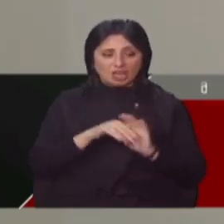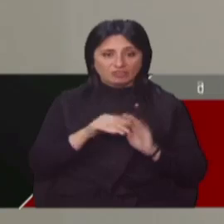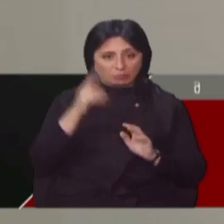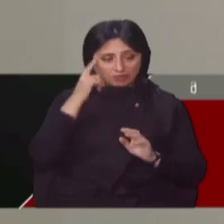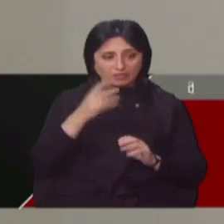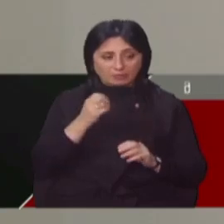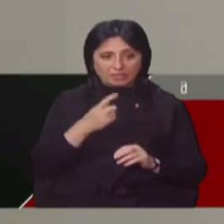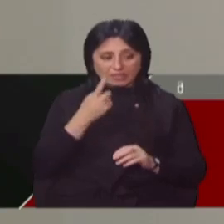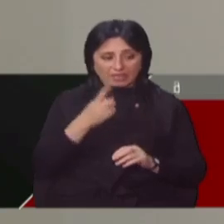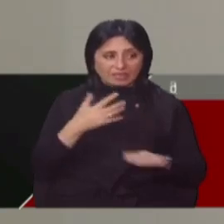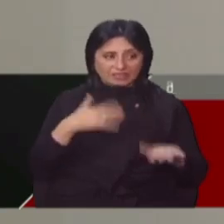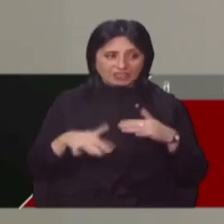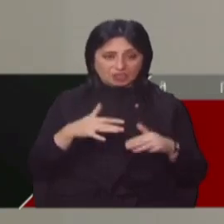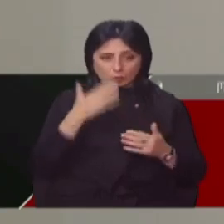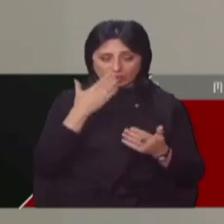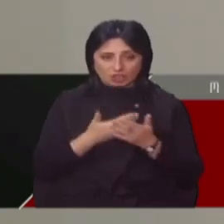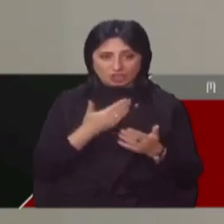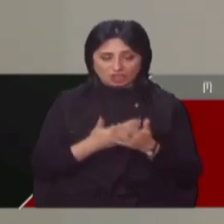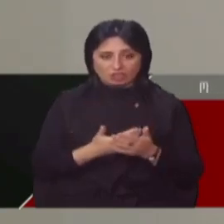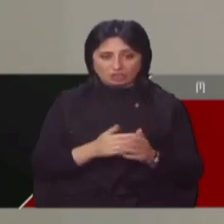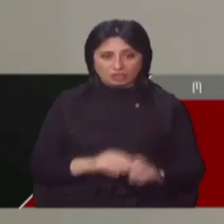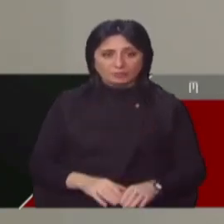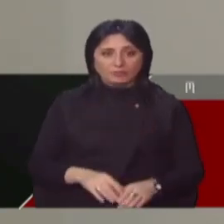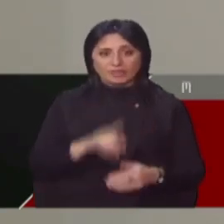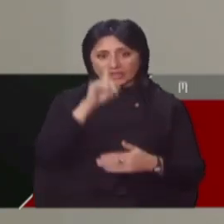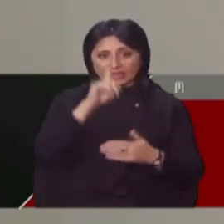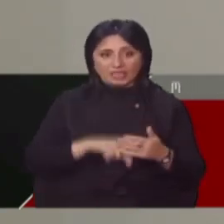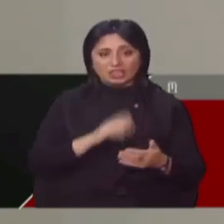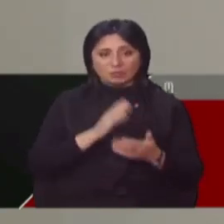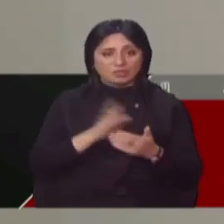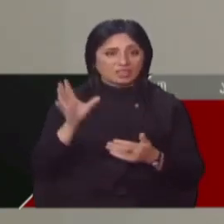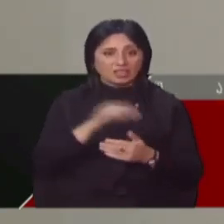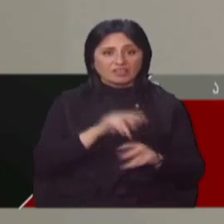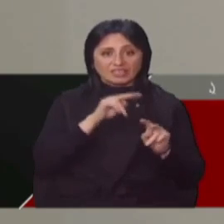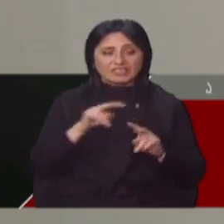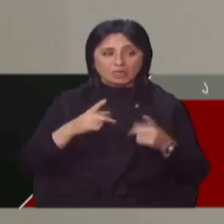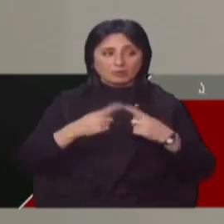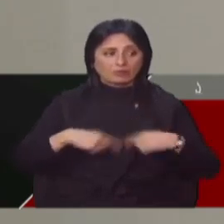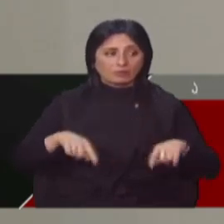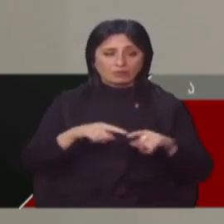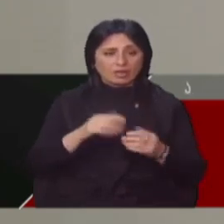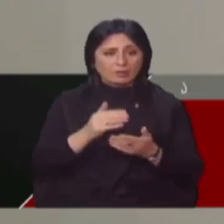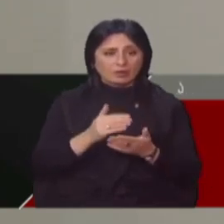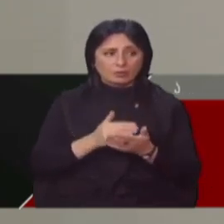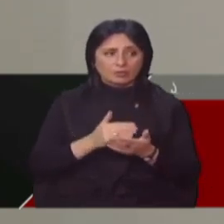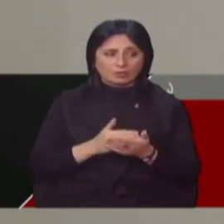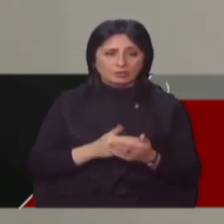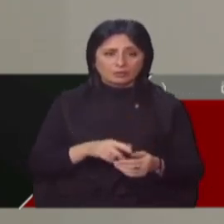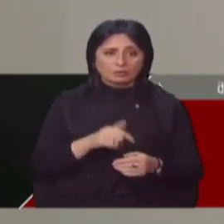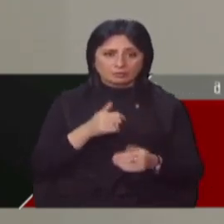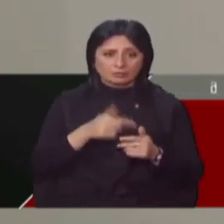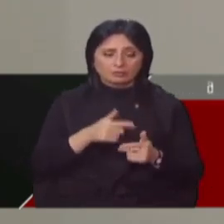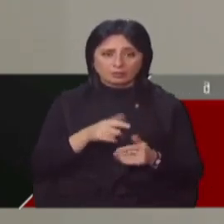რომ კიდევ ერთი სისუსტის ნიშანია. და დარწმუნებული ვარ, რომ ყველა სადამკვირვებლო ორგანიზაცია, ისევე როგორც საერთაშორისო